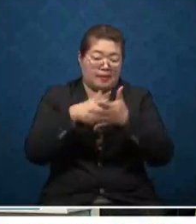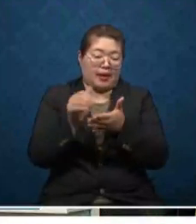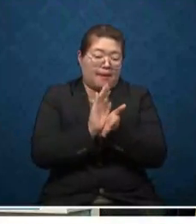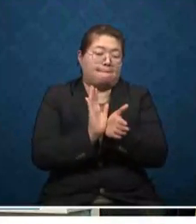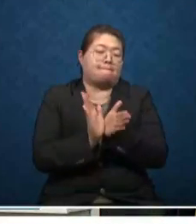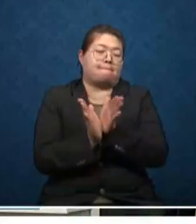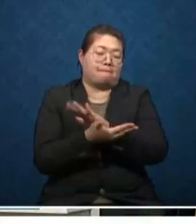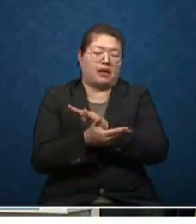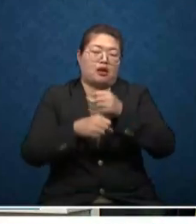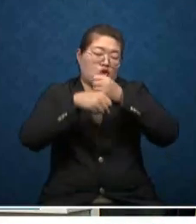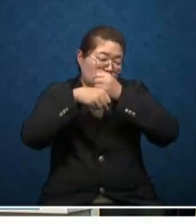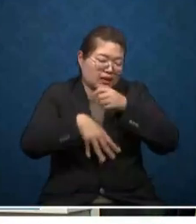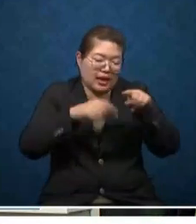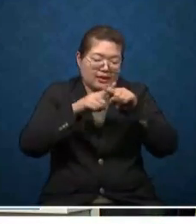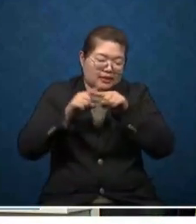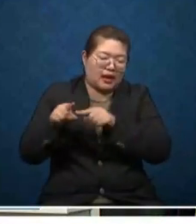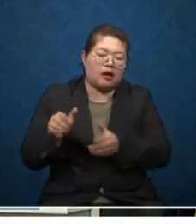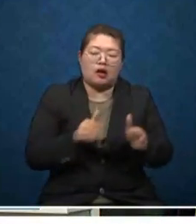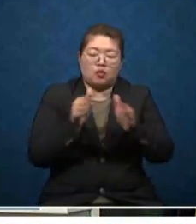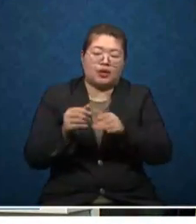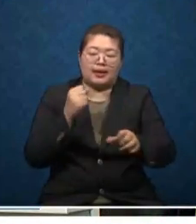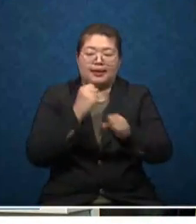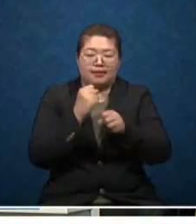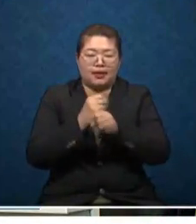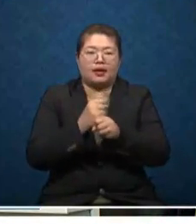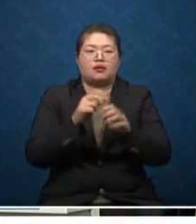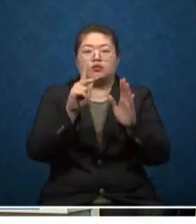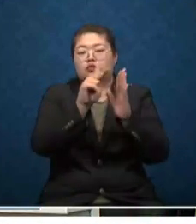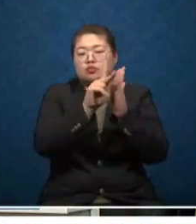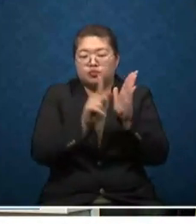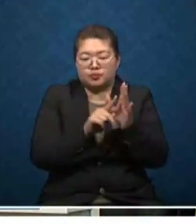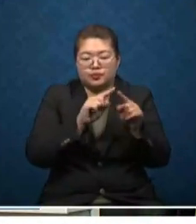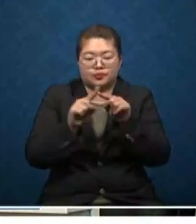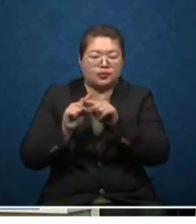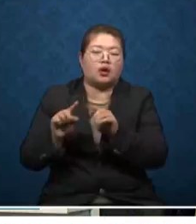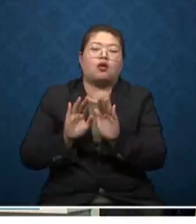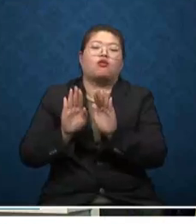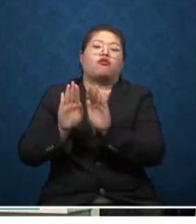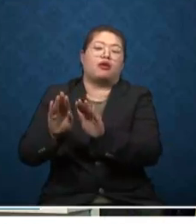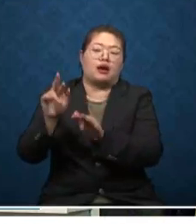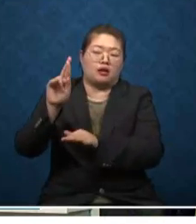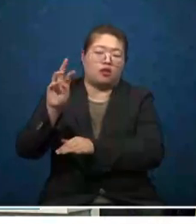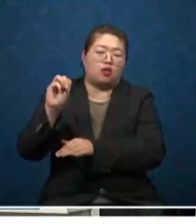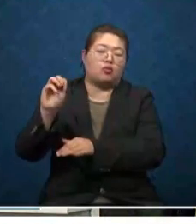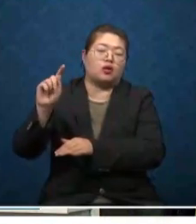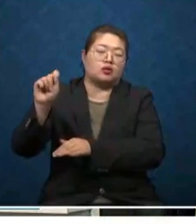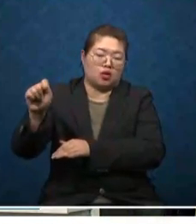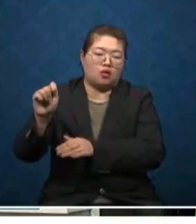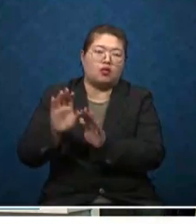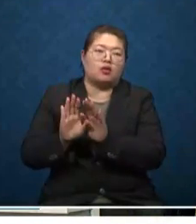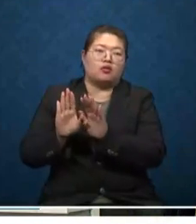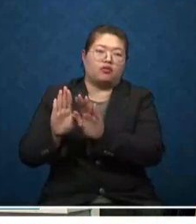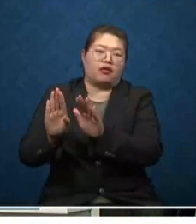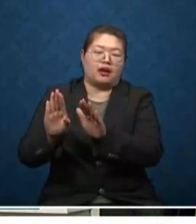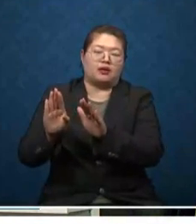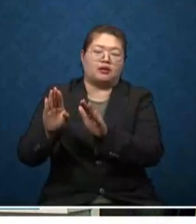งเปลี่ยนโครงสร้างเปลี่ยนกระบวนการเปลี่ยนกฎหมายซึ่งตรงนี้เนี่ยต้องฝากท่านรัฐมนตรีว่าก็ต้องฝากไปยังท่าน